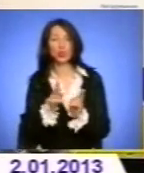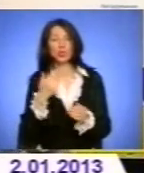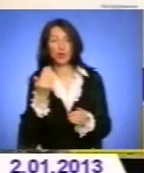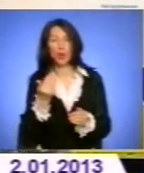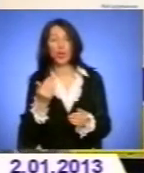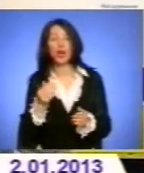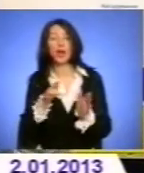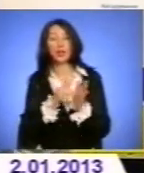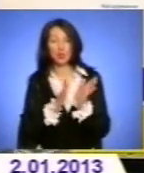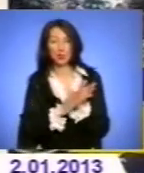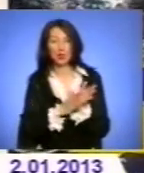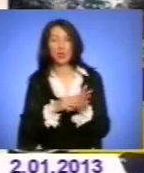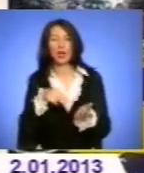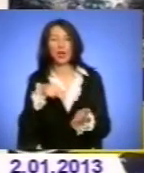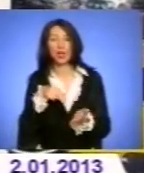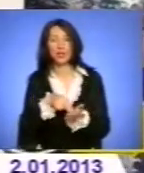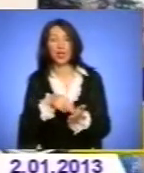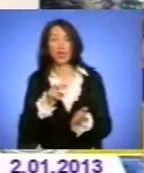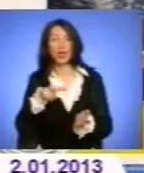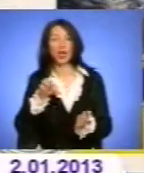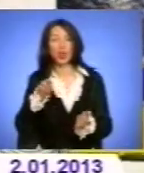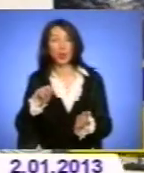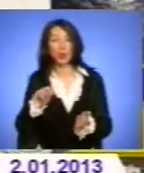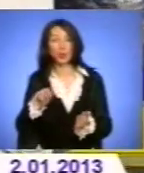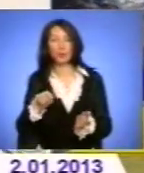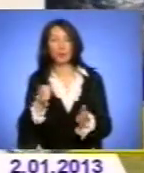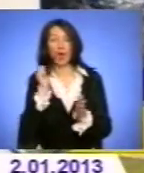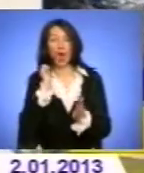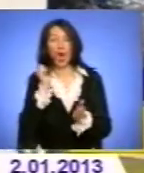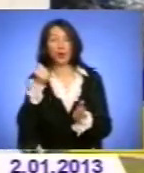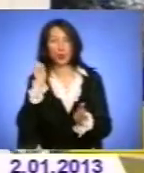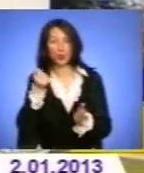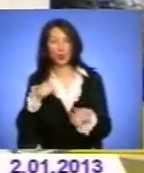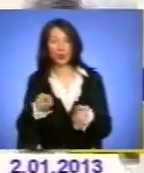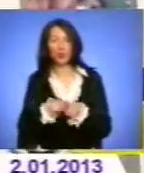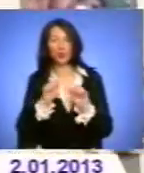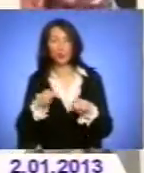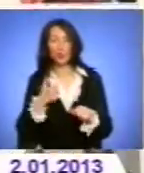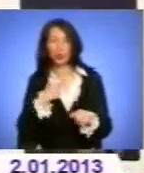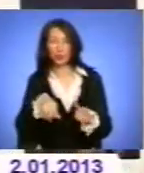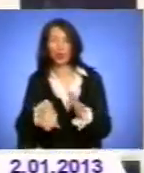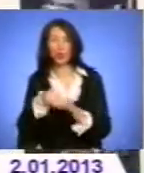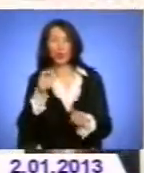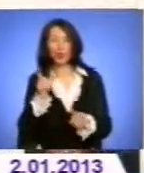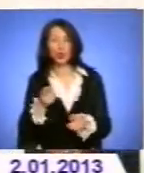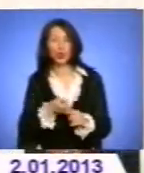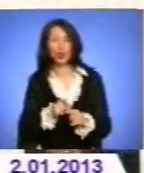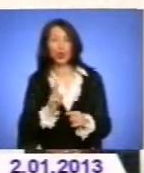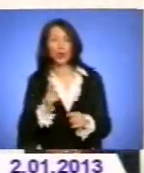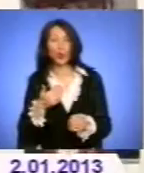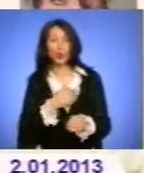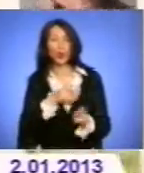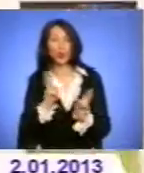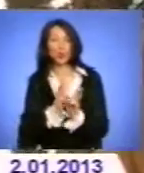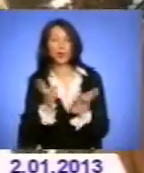на інтернет-аукціоні. Так само ж серед лотів можна й собі обрати людину, з якою бажаєте зустрітися. Для цього потрібно зайти на